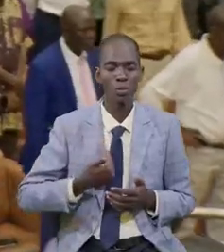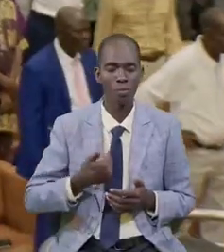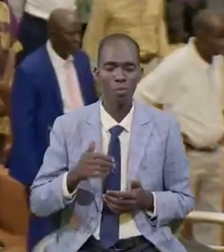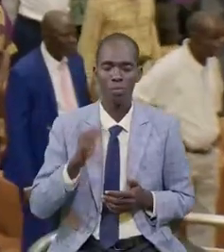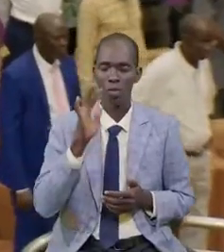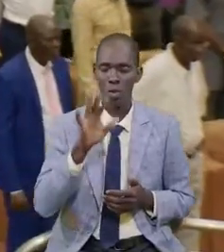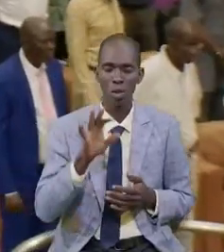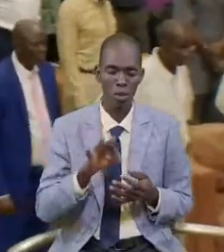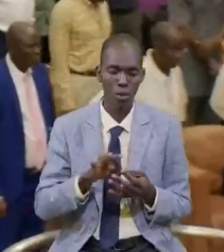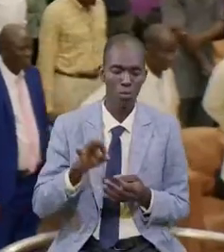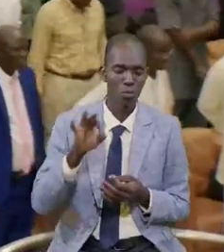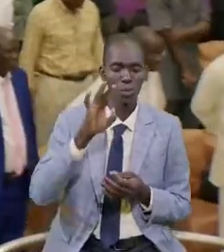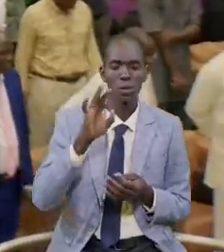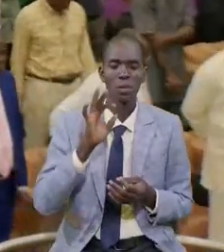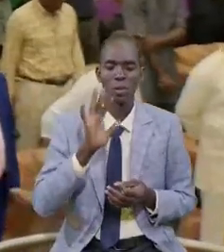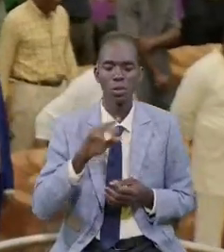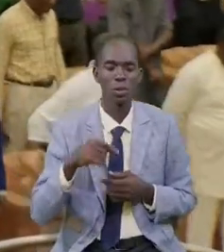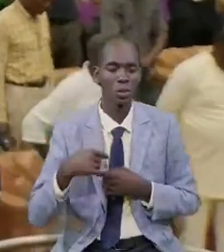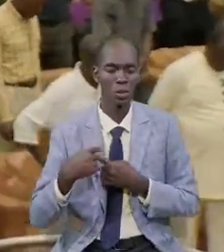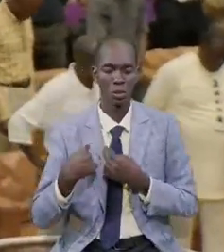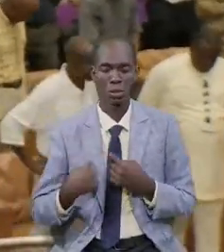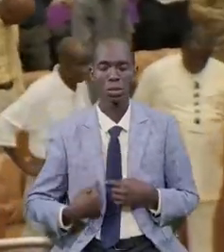esprit, votre cœur